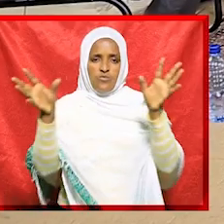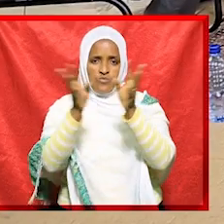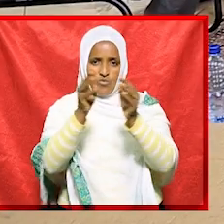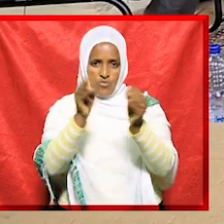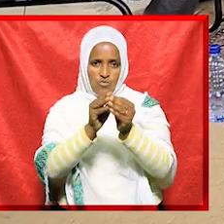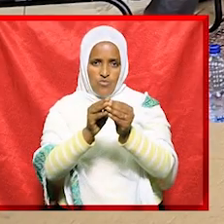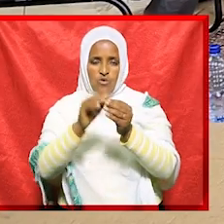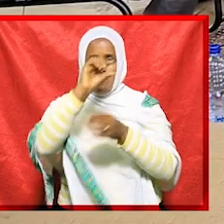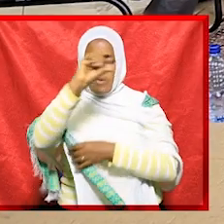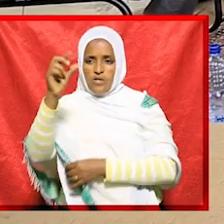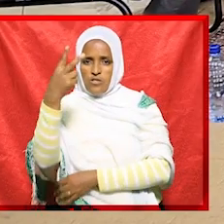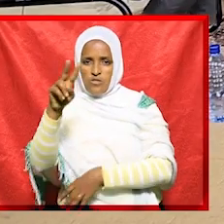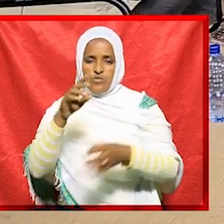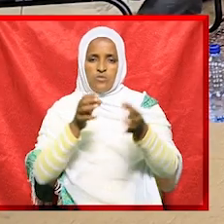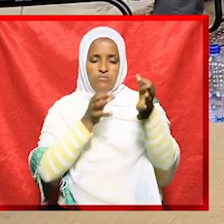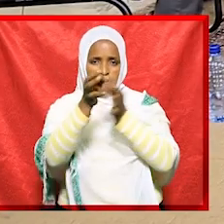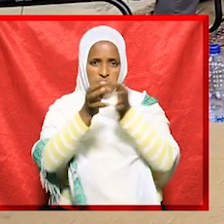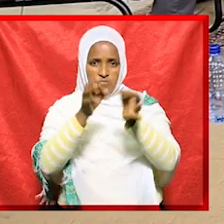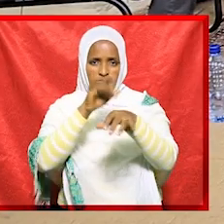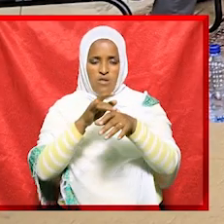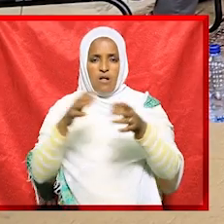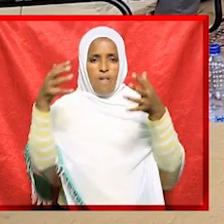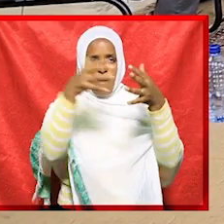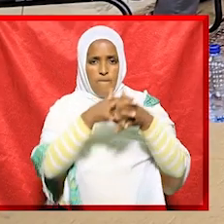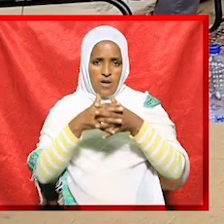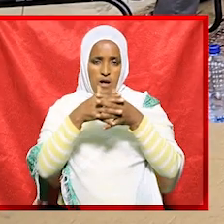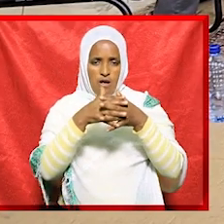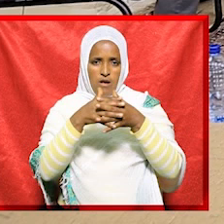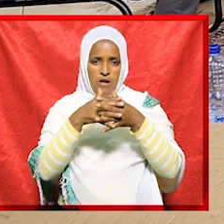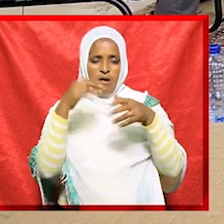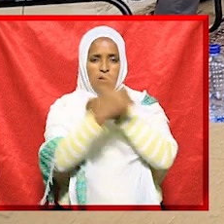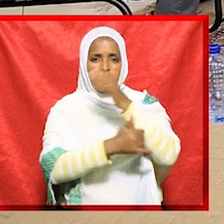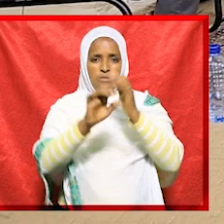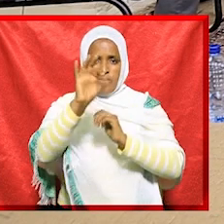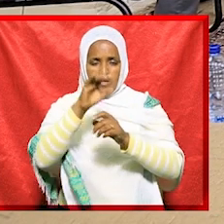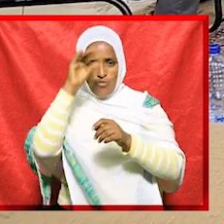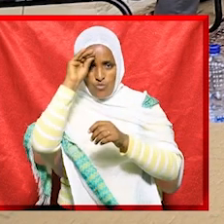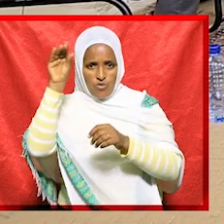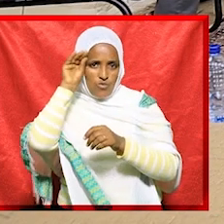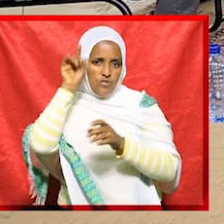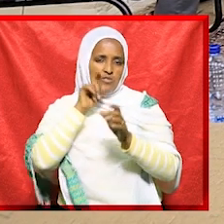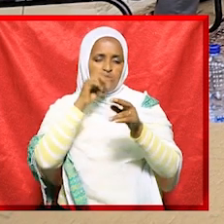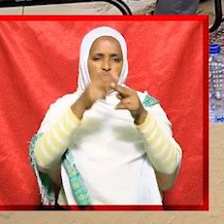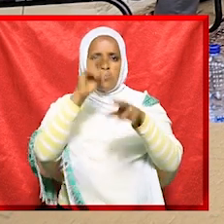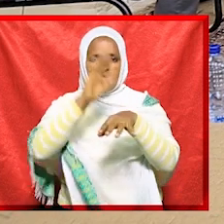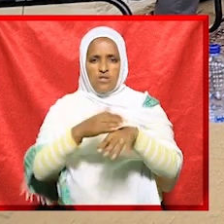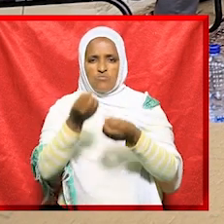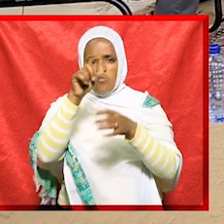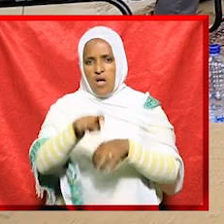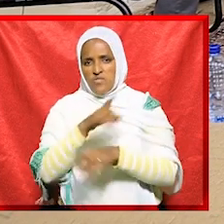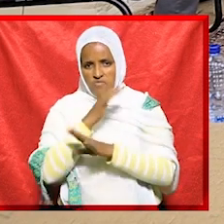ቅዱስ ሲኖዶስ በአንቀጽ 12 ባወጣው መግለጫ በአሜሪካ የሚገኘው የግብረ ሰዶማውያን ድርጅት ስሙን መጥራት